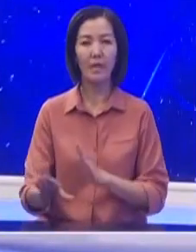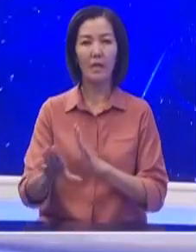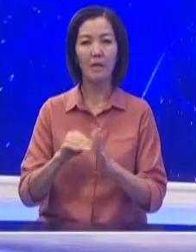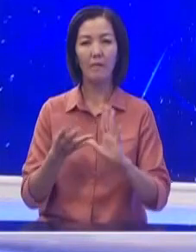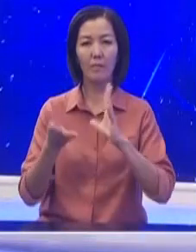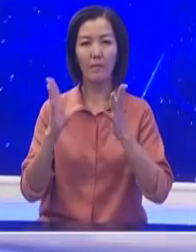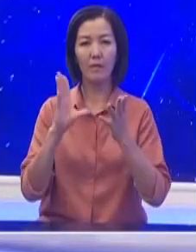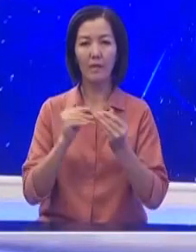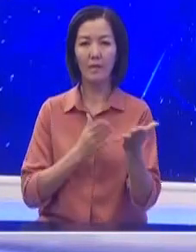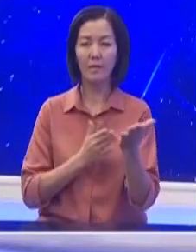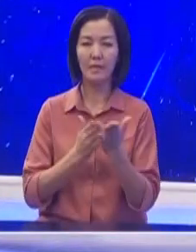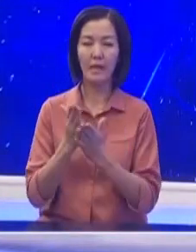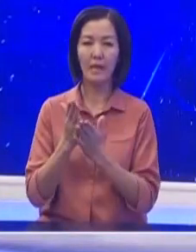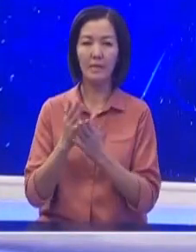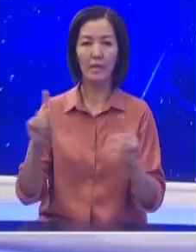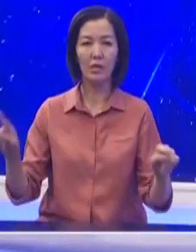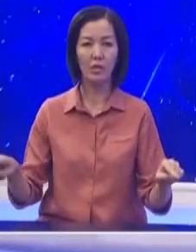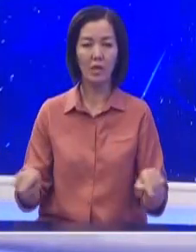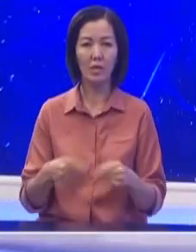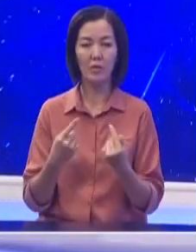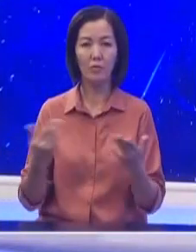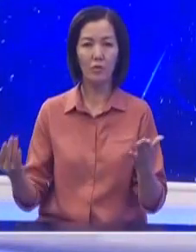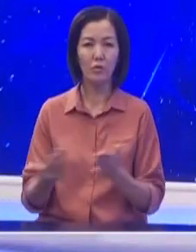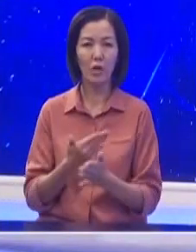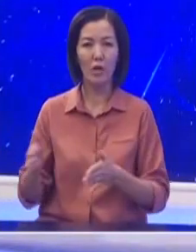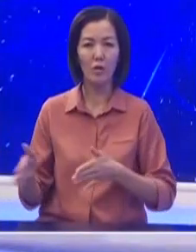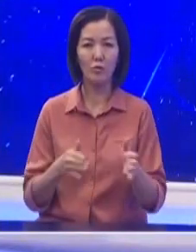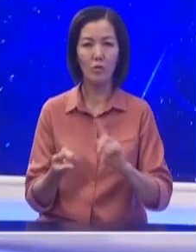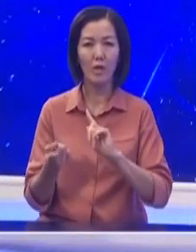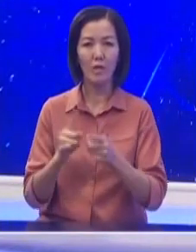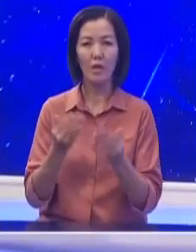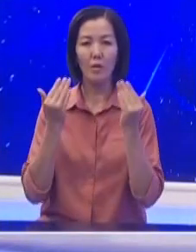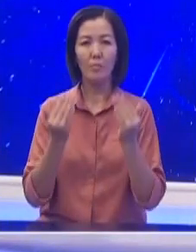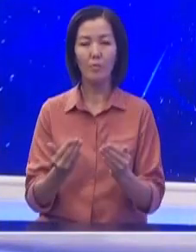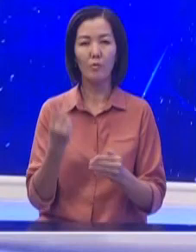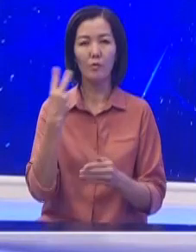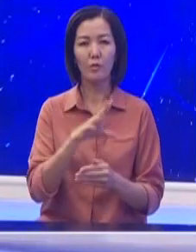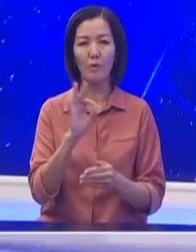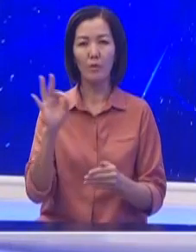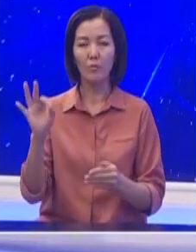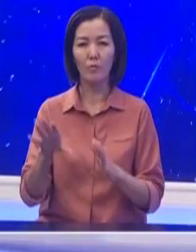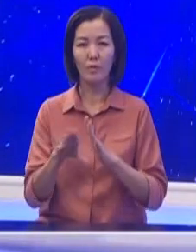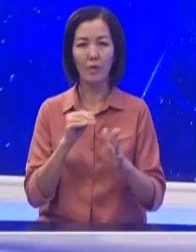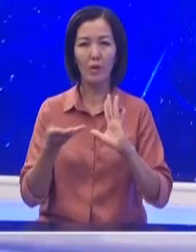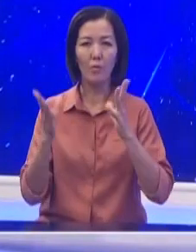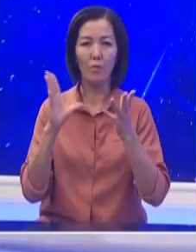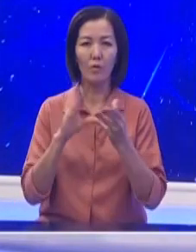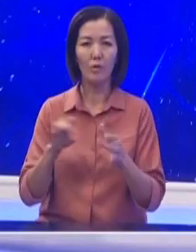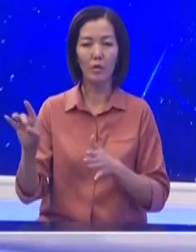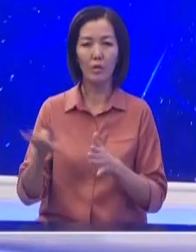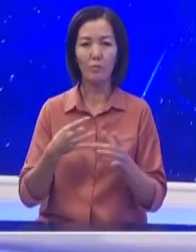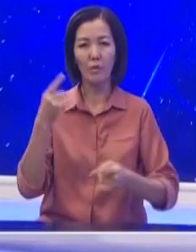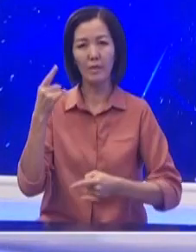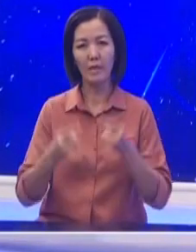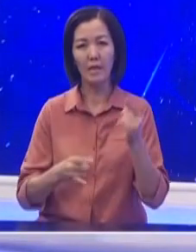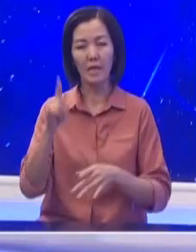Референдум нәтижесі саяси жаңғырудың нағыз символына айналды. Бүгін сағат 20:00-де референдум қорытындысы бойынша республикалық телеарналар